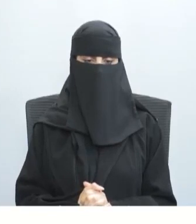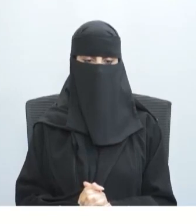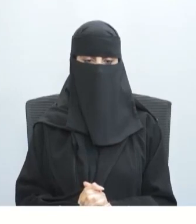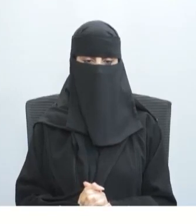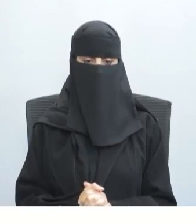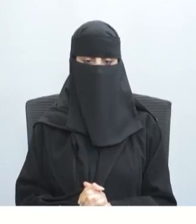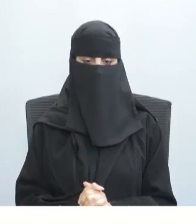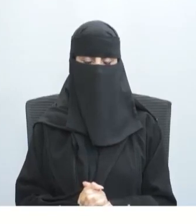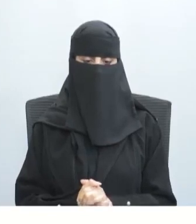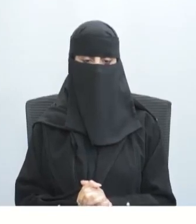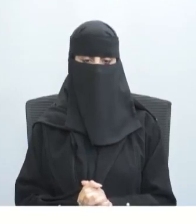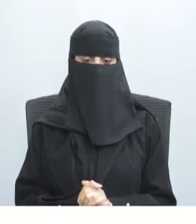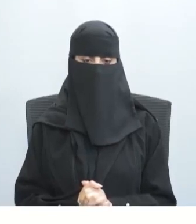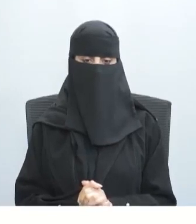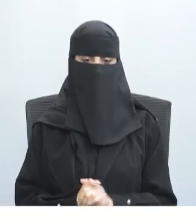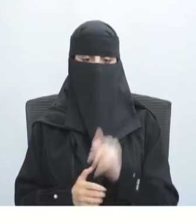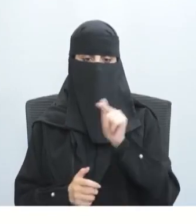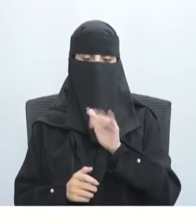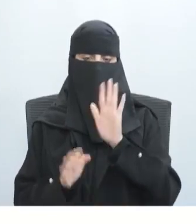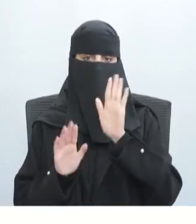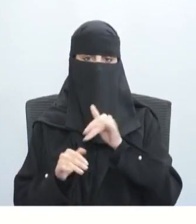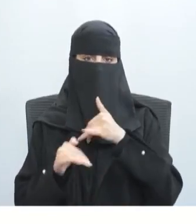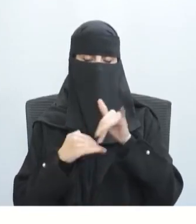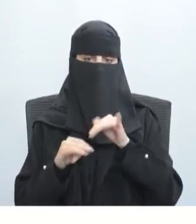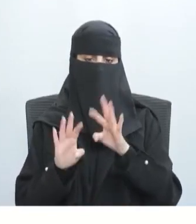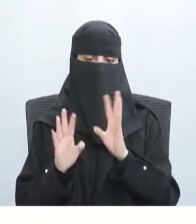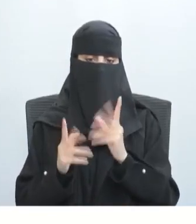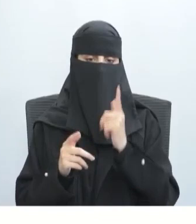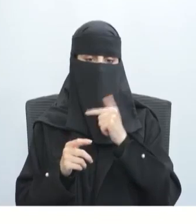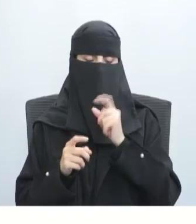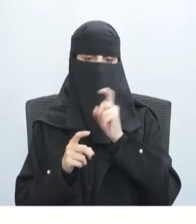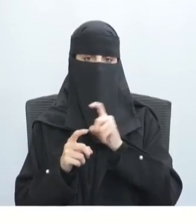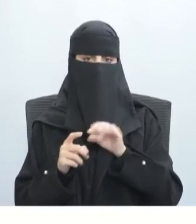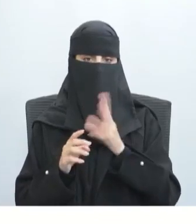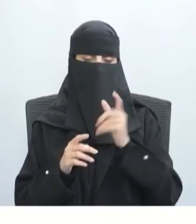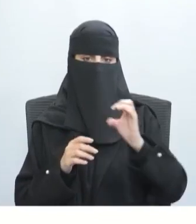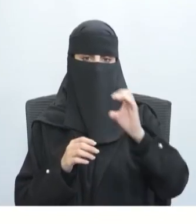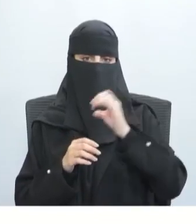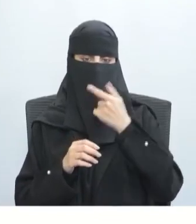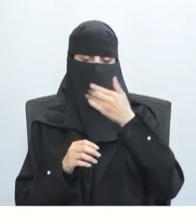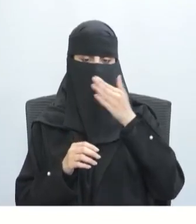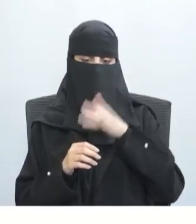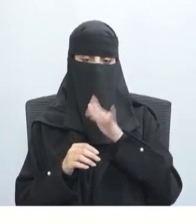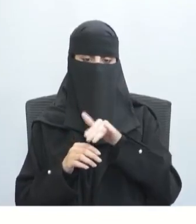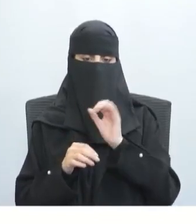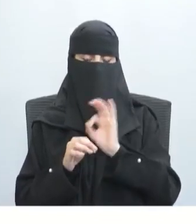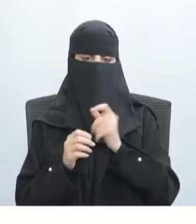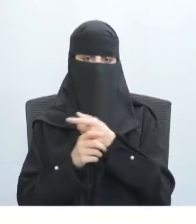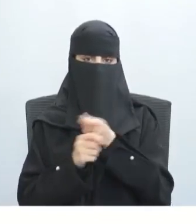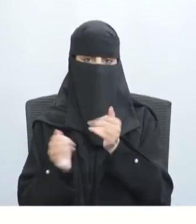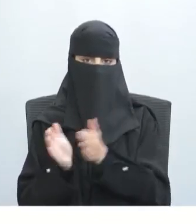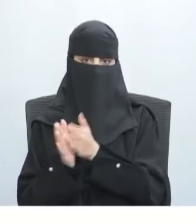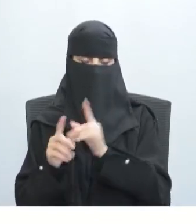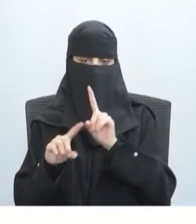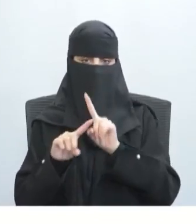يسمى بالقيمه الزمنيه للنقود ذكرنا الطريقه بالنسبه لايجاد العائد البسيط لديك مبلغ مد خرات تضربه في معدل